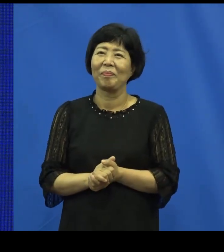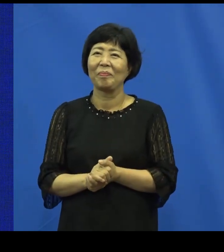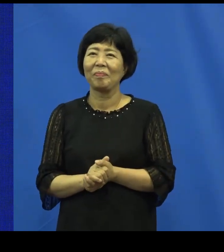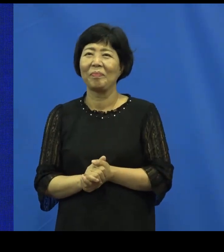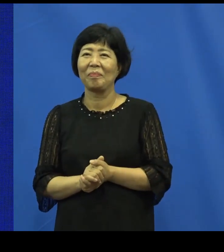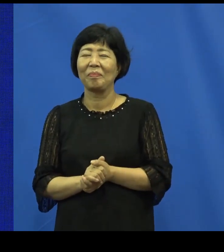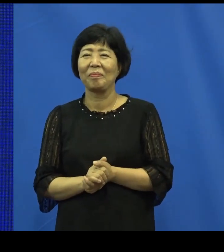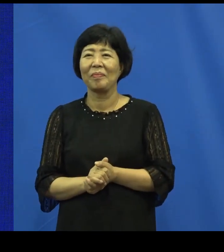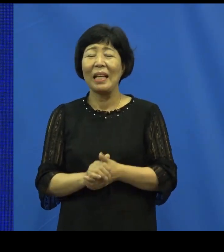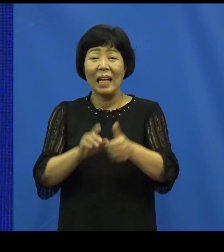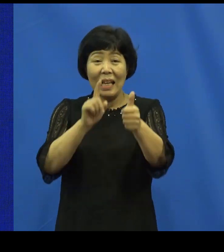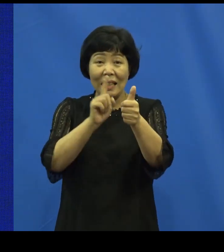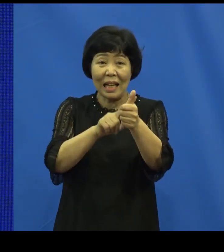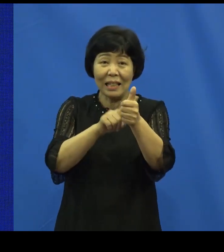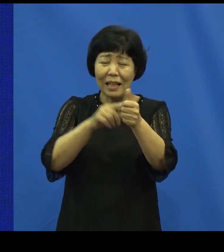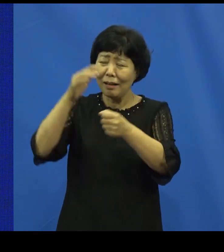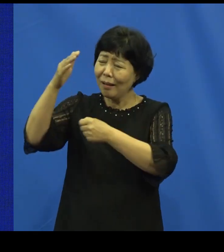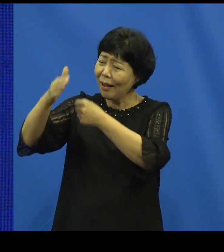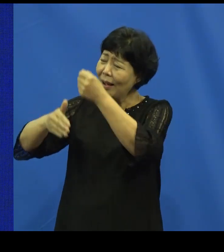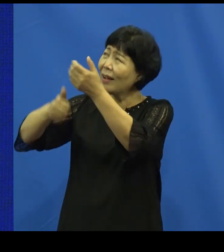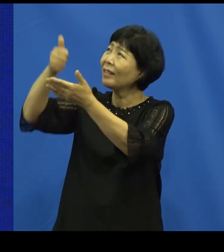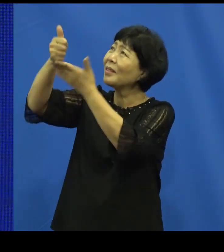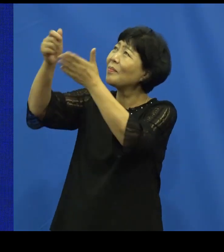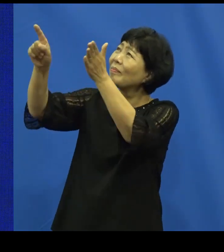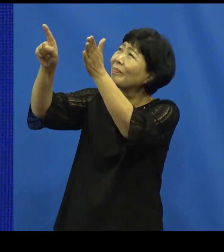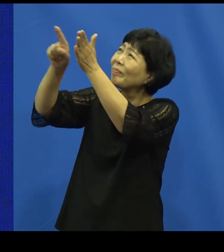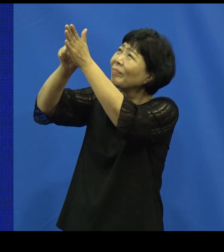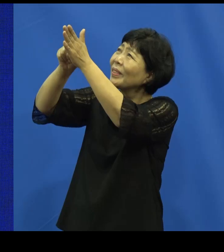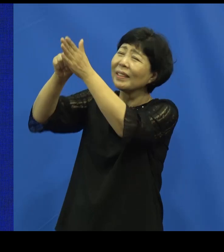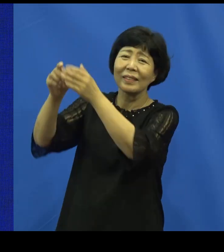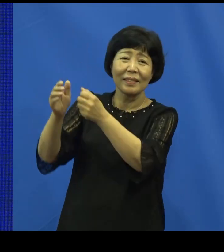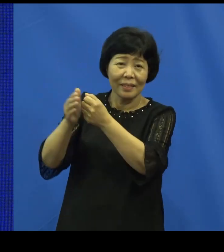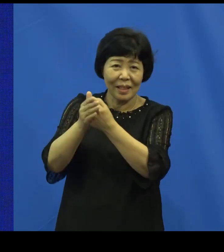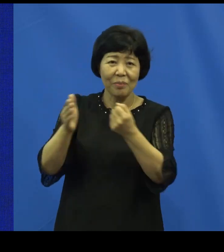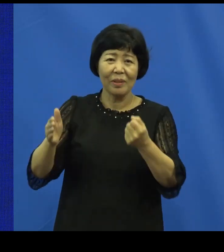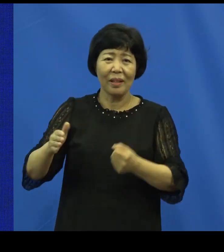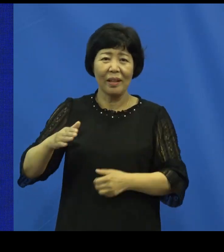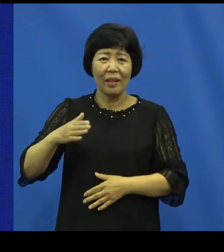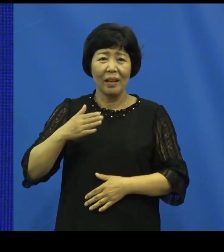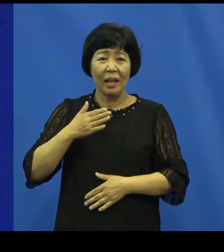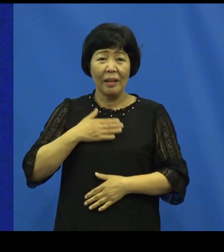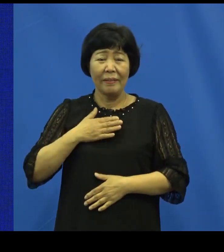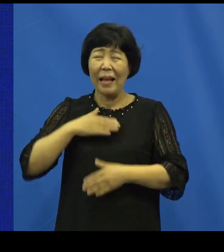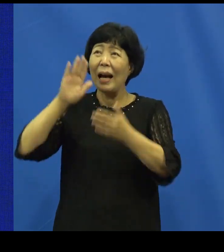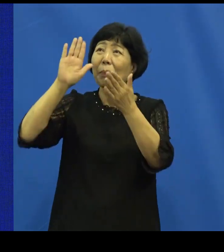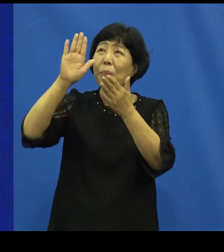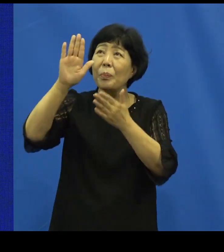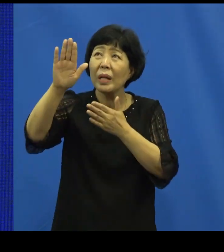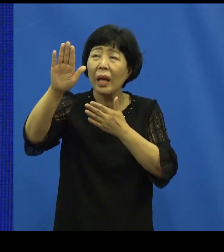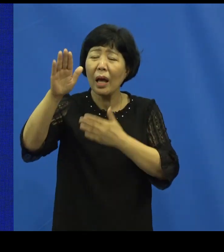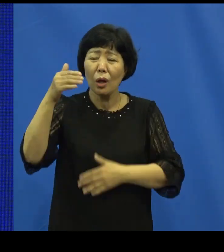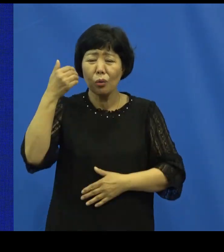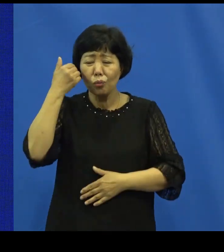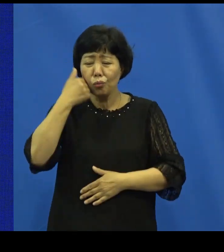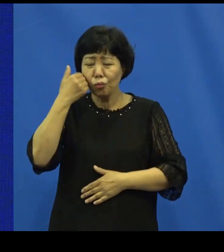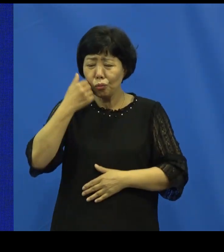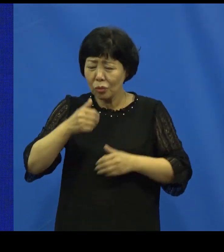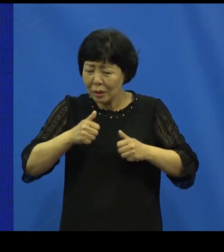누구를 믿는가와 깊은 연관이 있어요, 여러분. 우리의 미래는 내가 누구를 믿는가에 따라 결정이